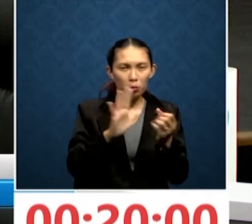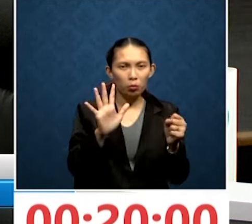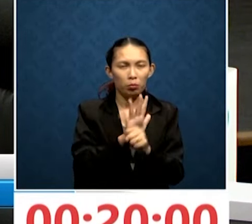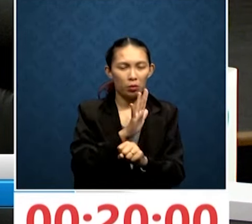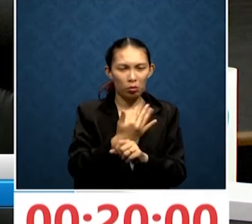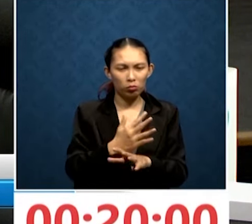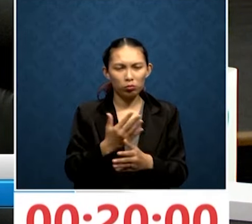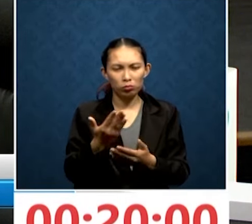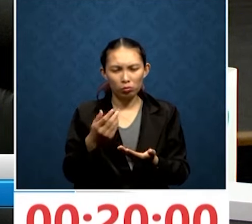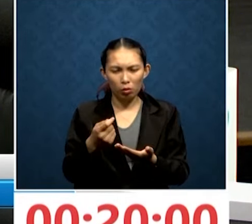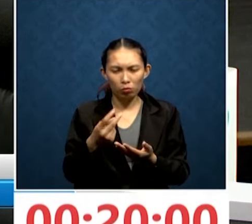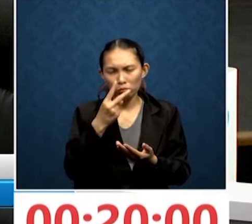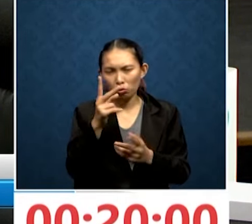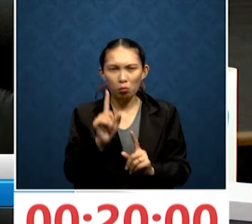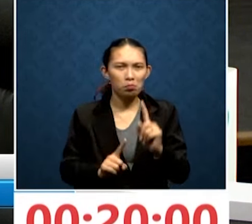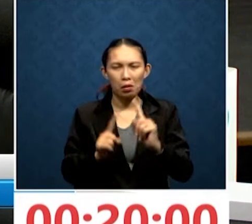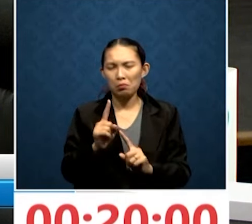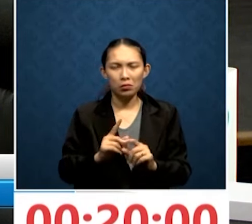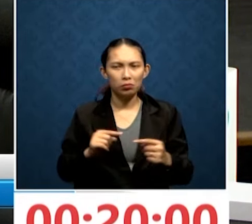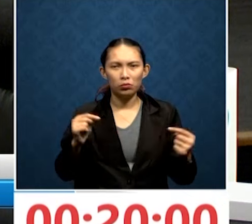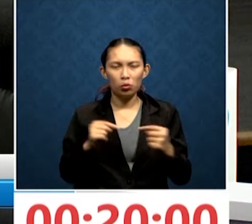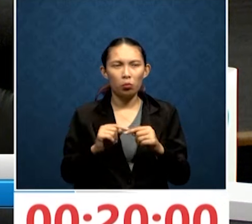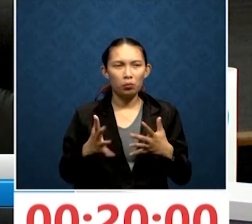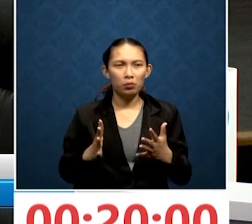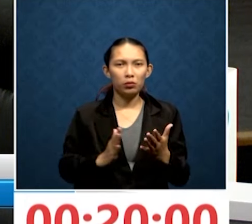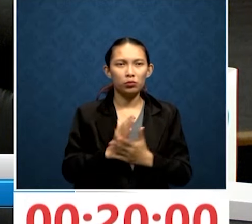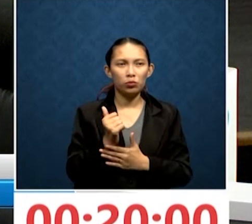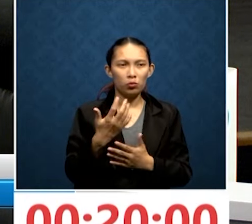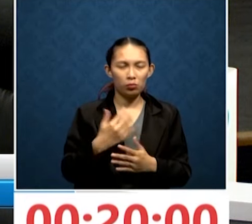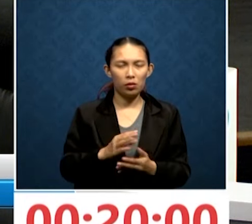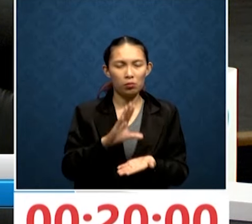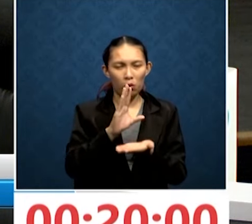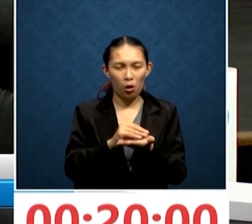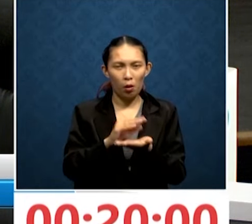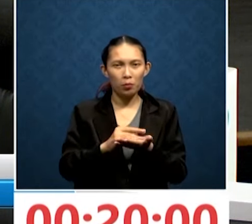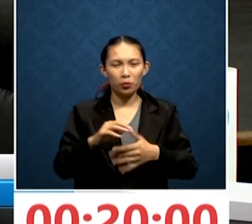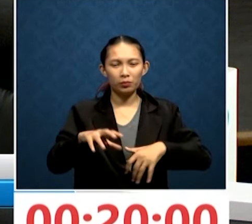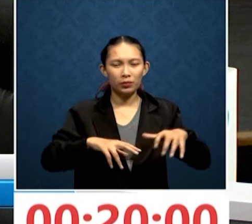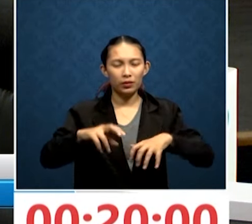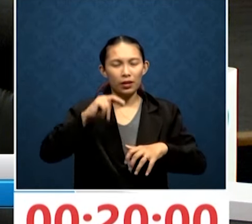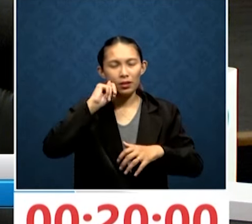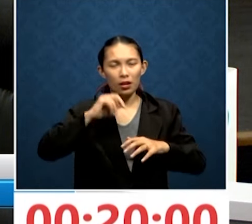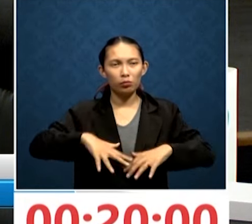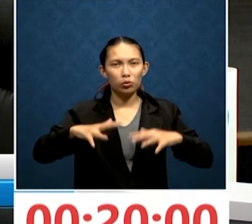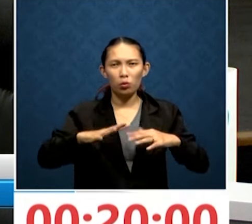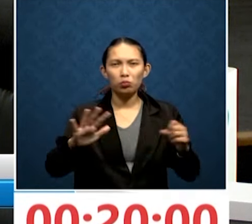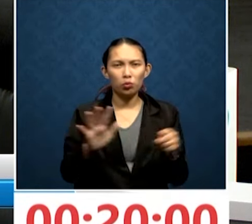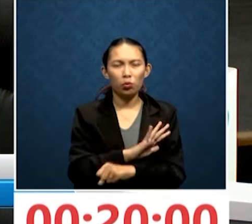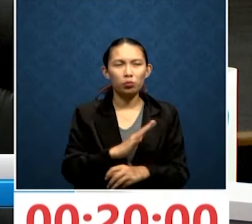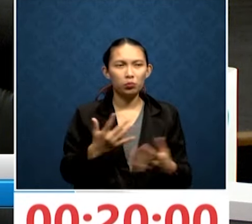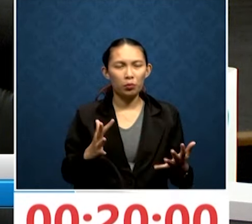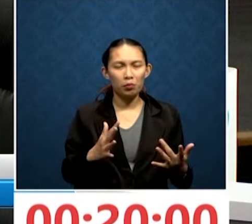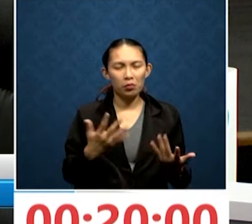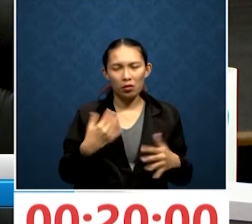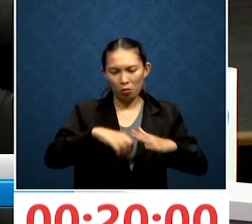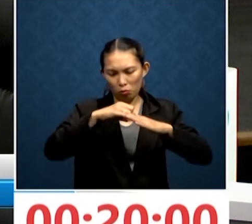รณ์ไม่แม่นยำข้อมูลในการพยากรณ์และการจัดการน้ำท่วมยังไม่แม่นยำและขาดหายไปในหลาย